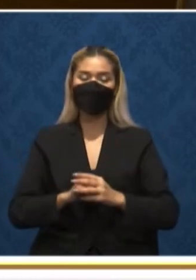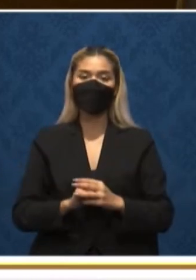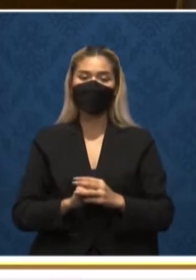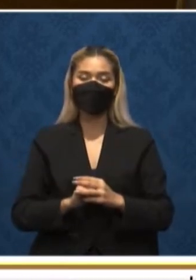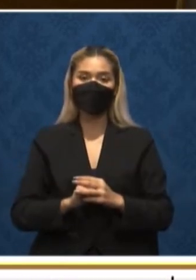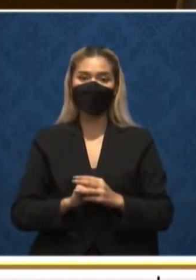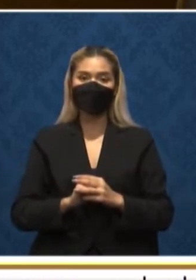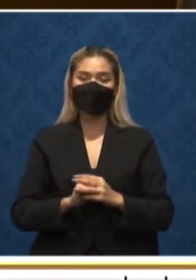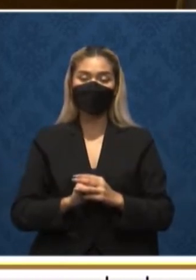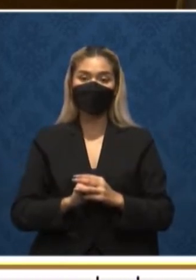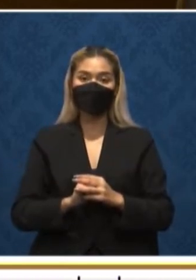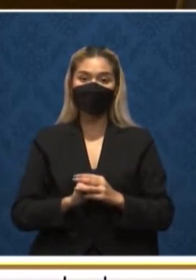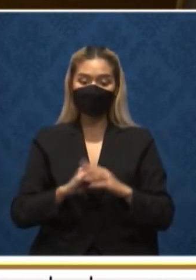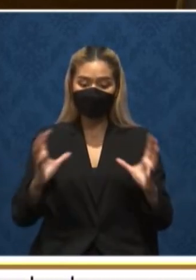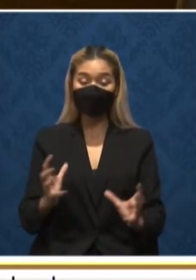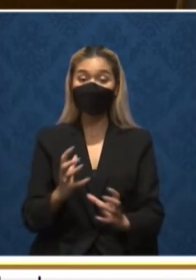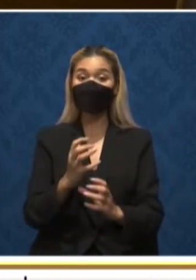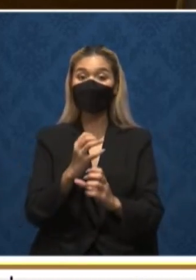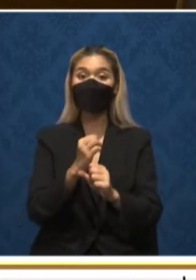าศไปว่า